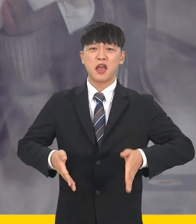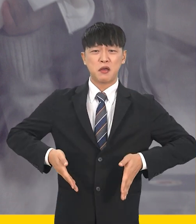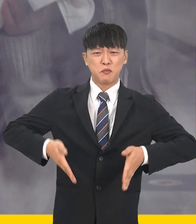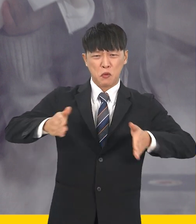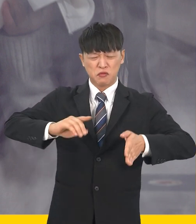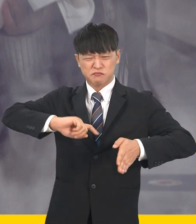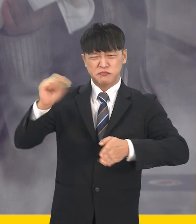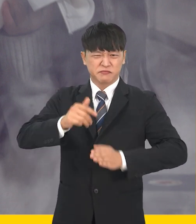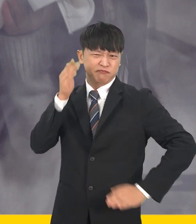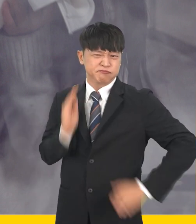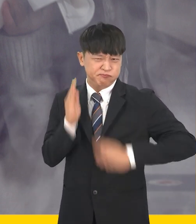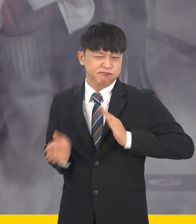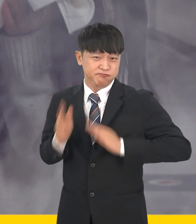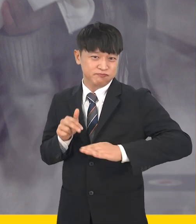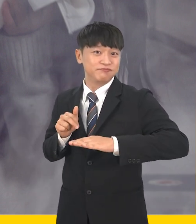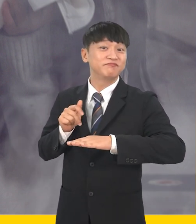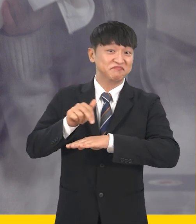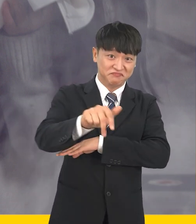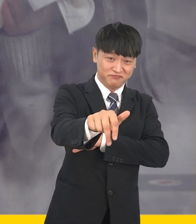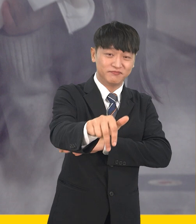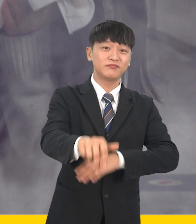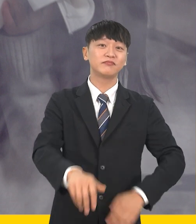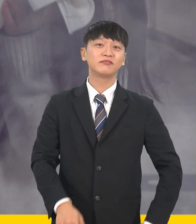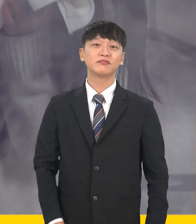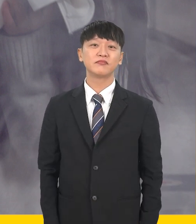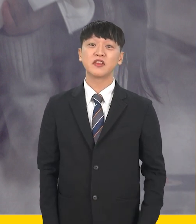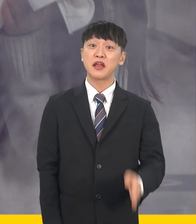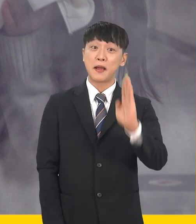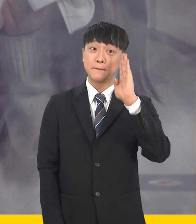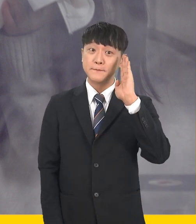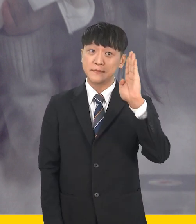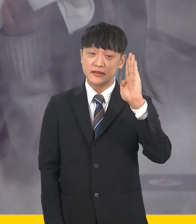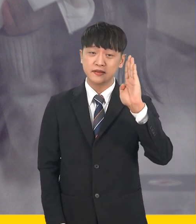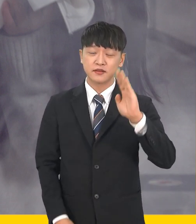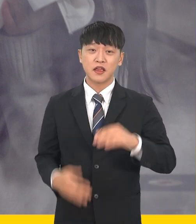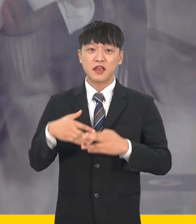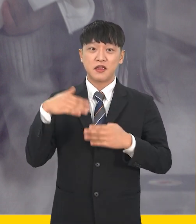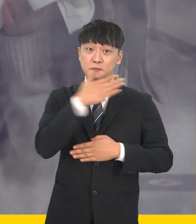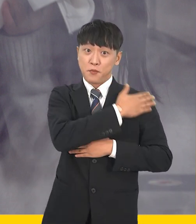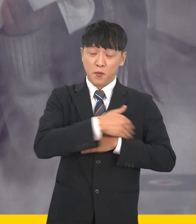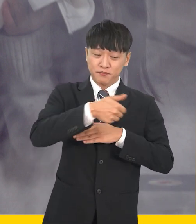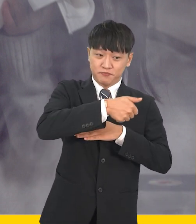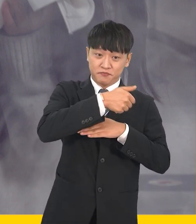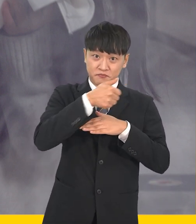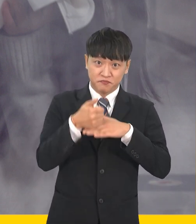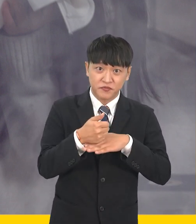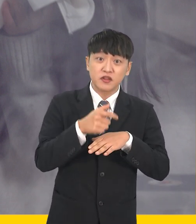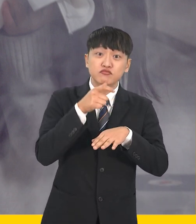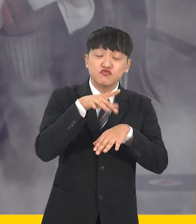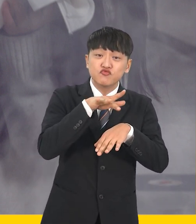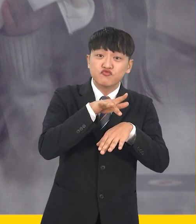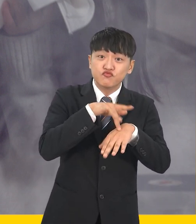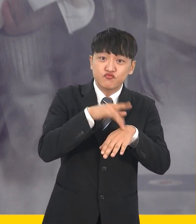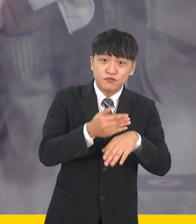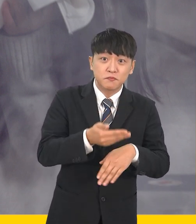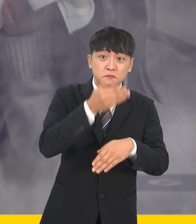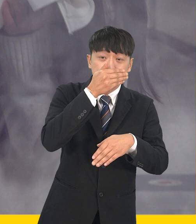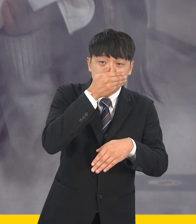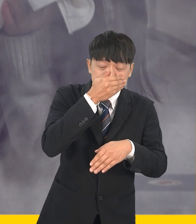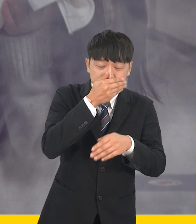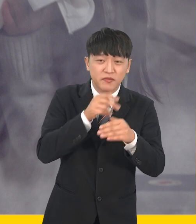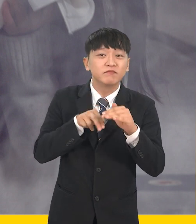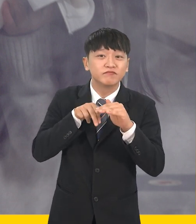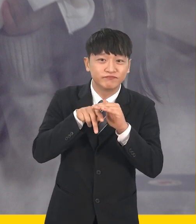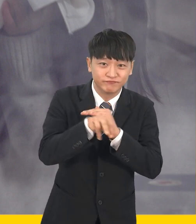복도를 최대한 빠르게 뛰어간다. B. 자세를 낮추고 젖은 수건으로 코와 입을 막으며